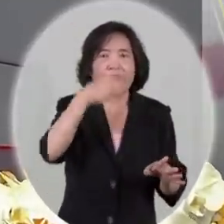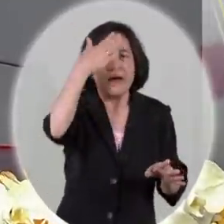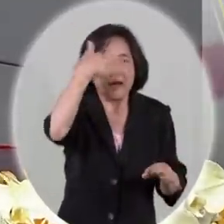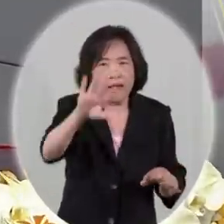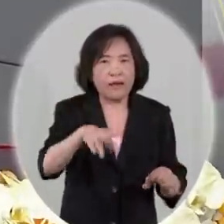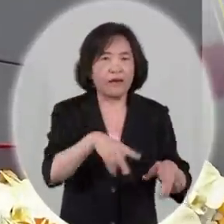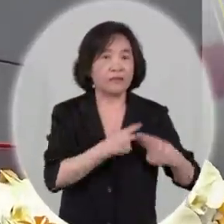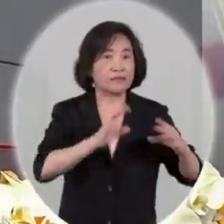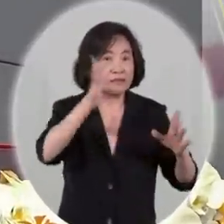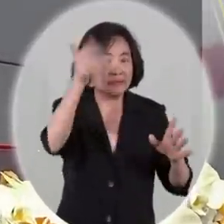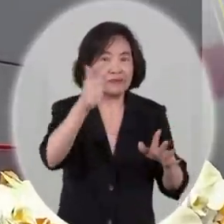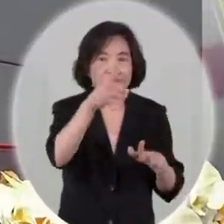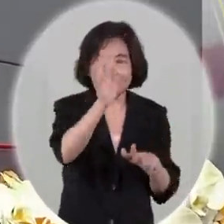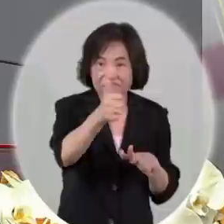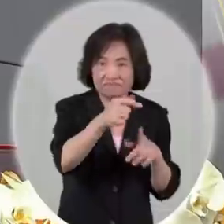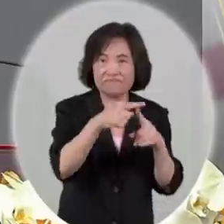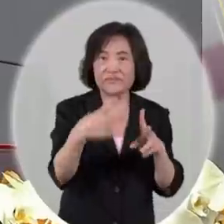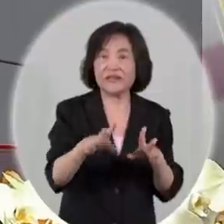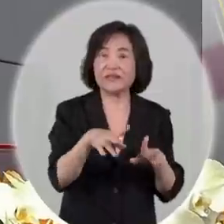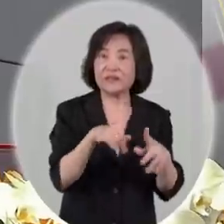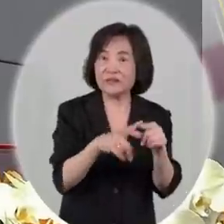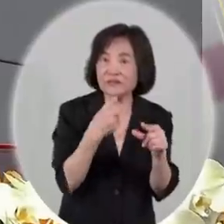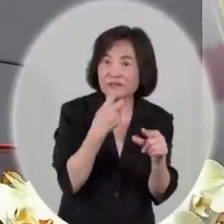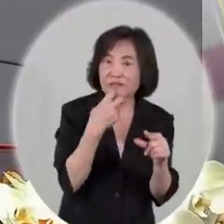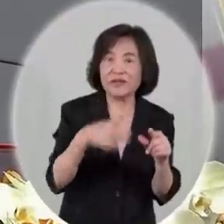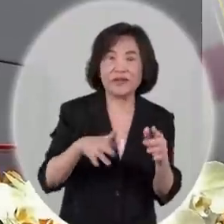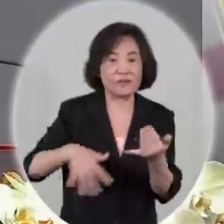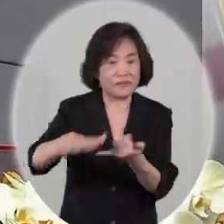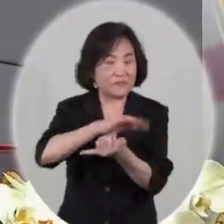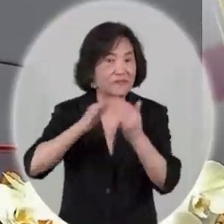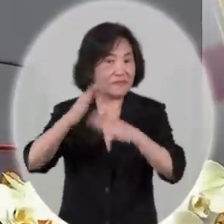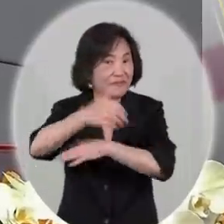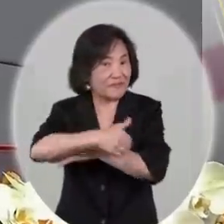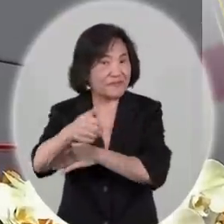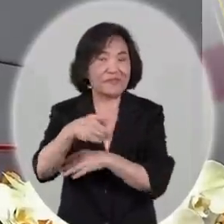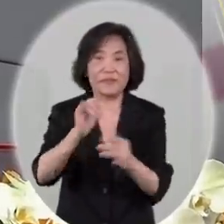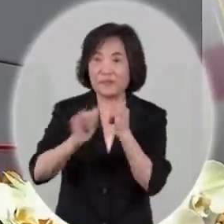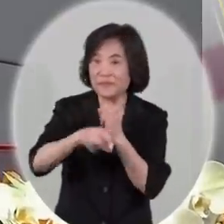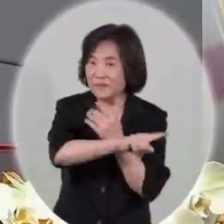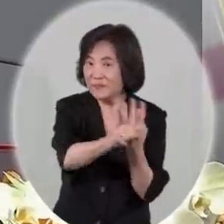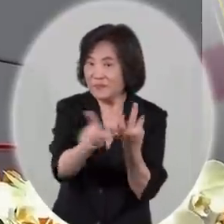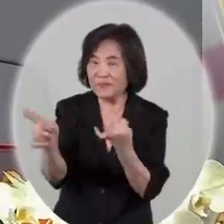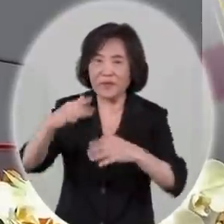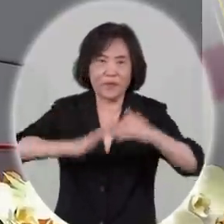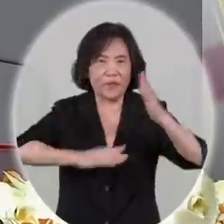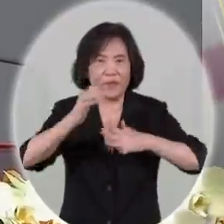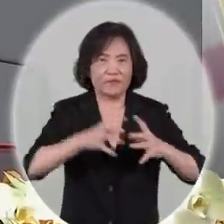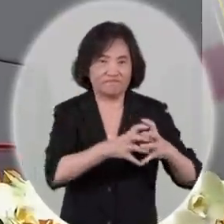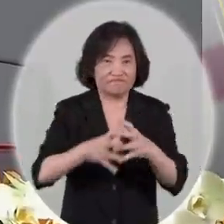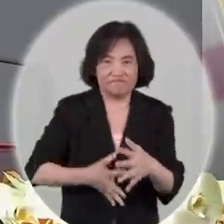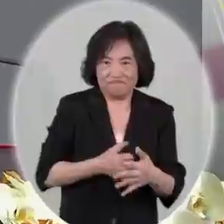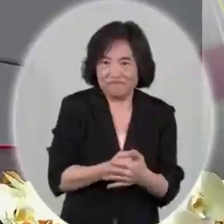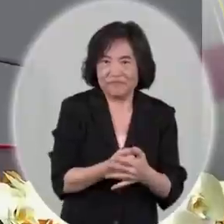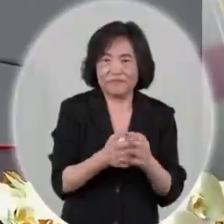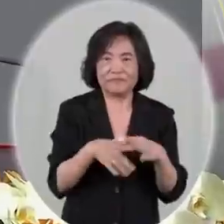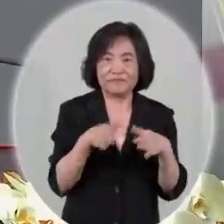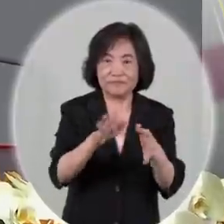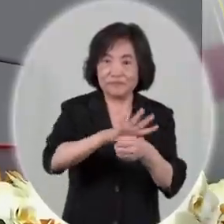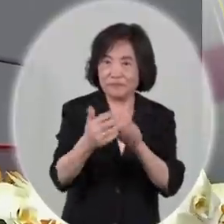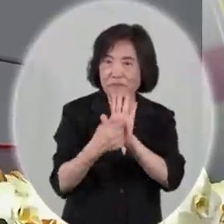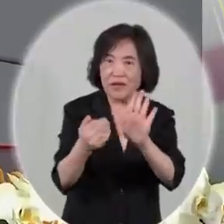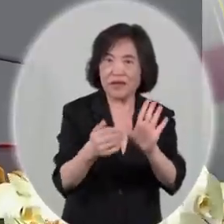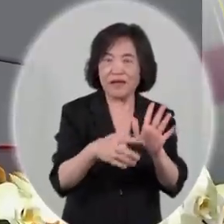蔡总统领导下，地方、中央及全民齐心团结抗疫，在短